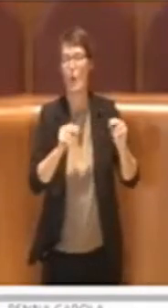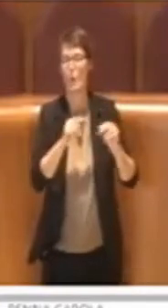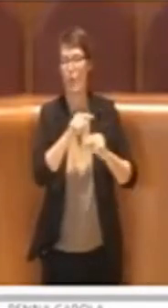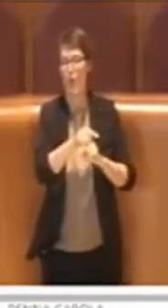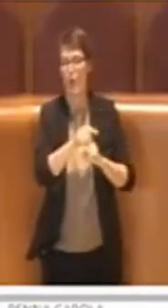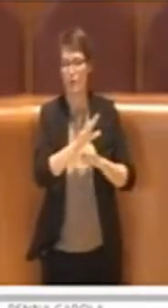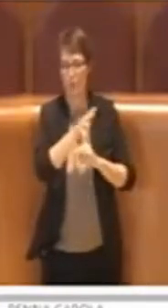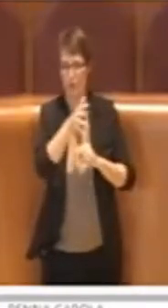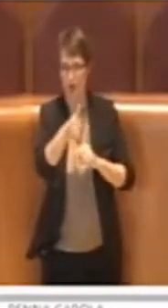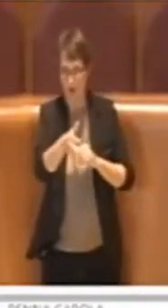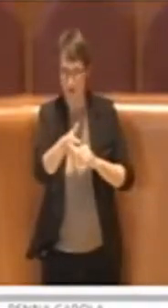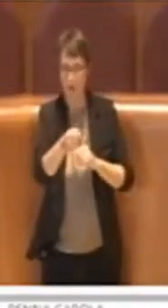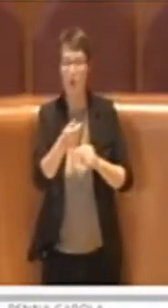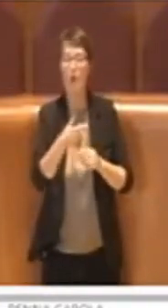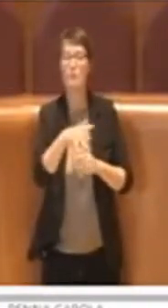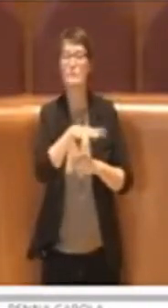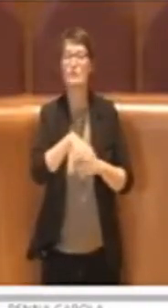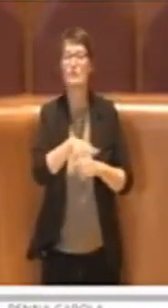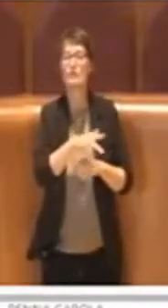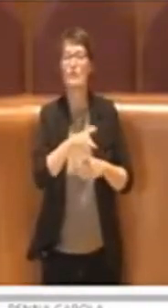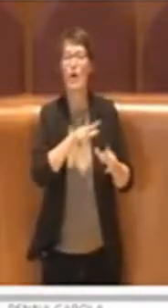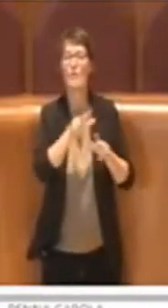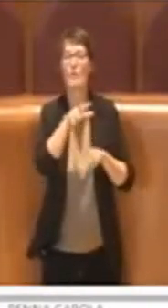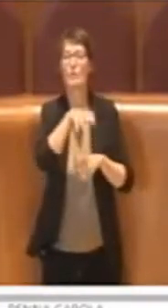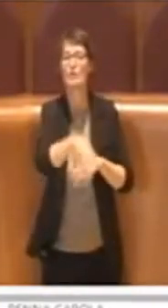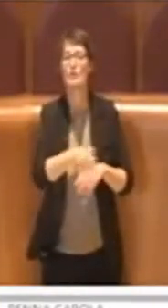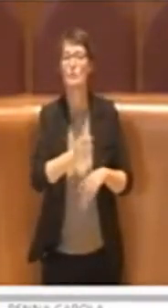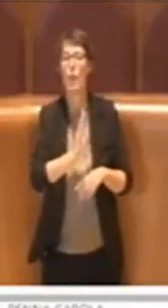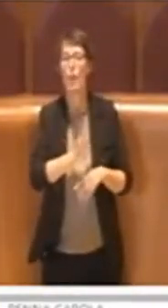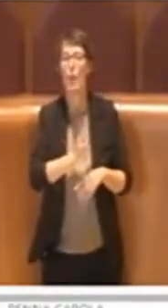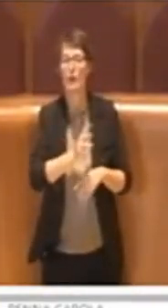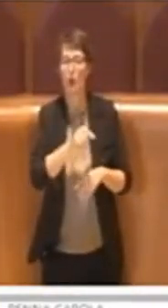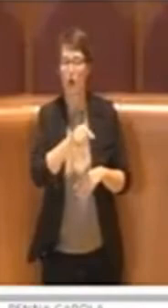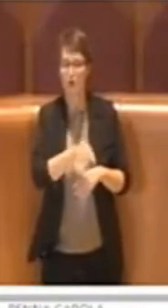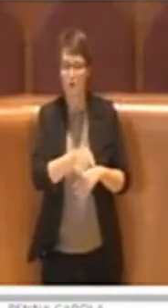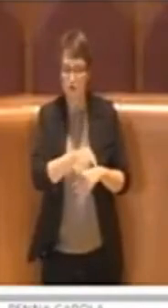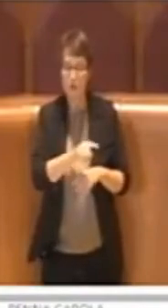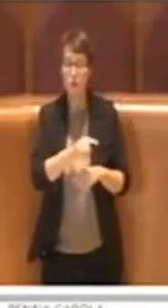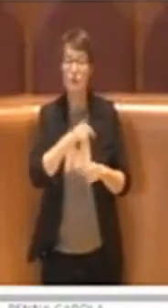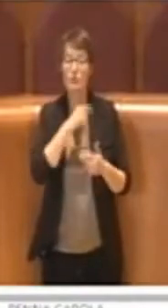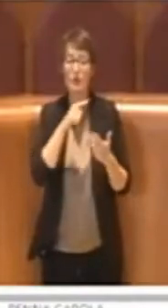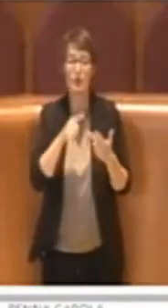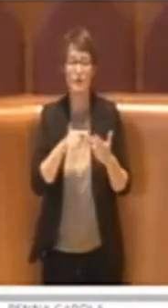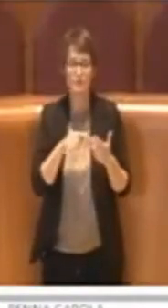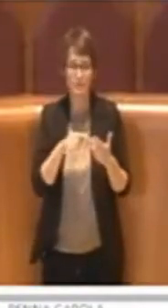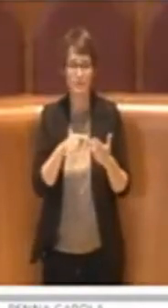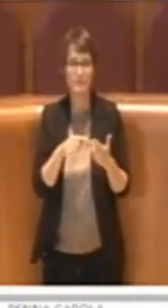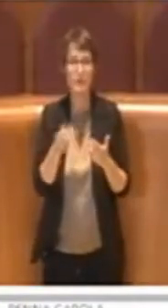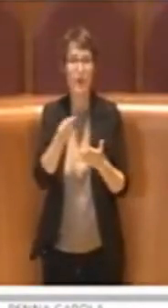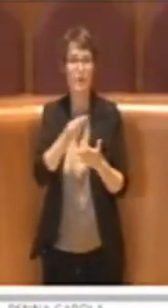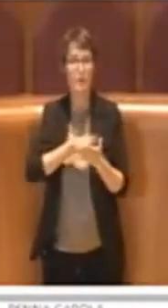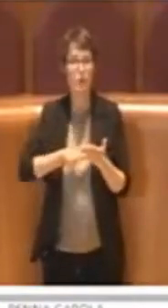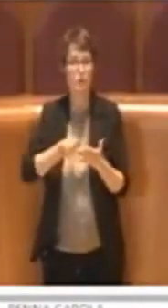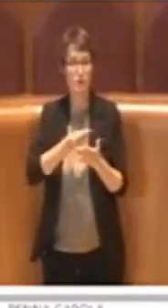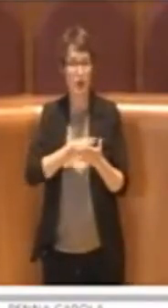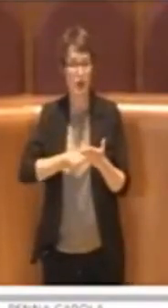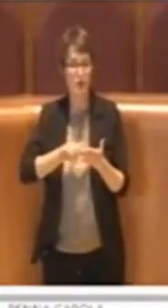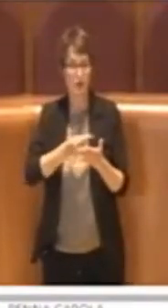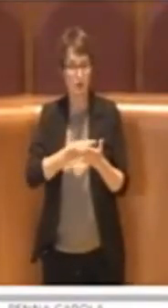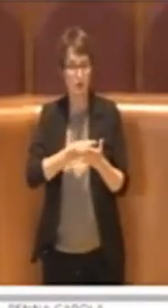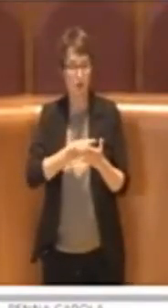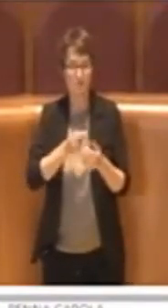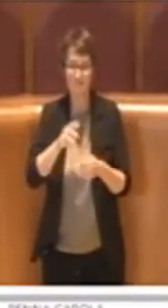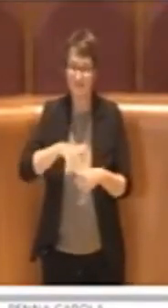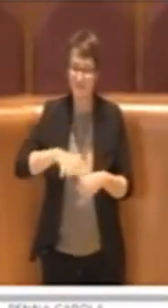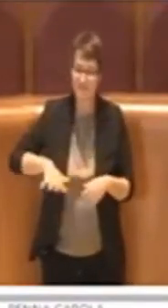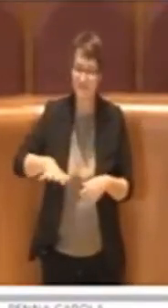14° municipio. Ed infine il progetto che insiste nell'area